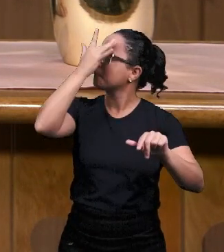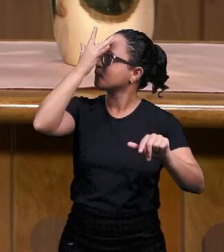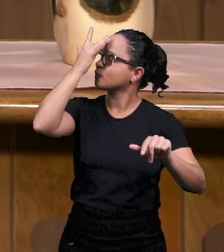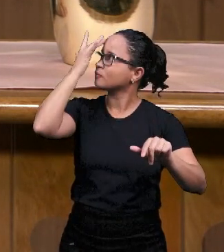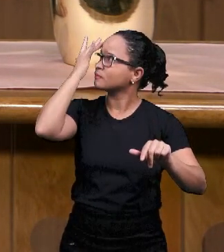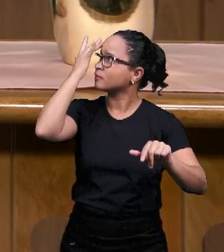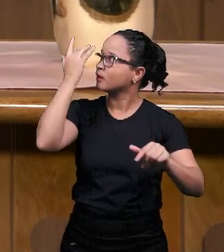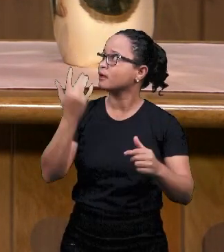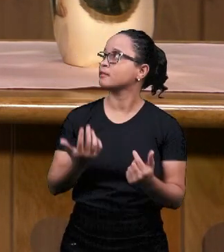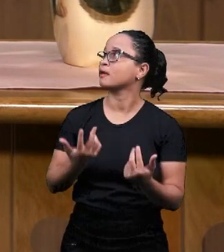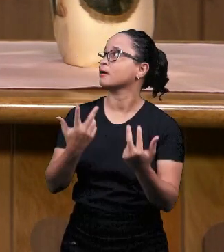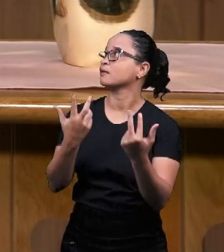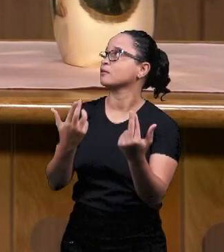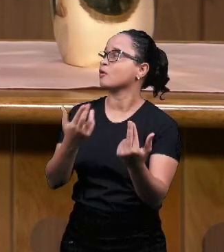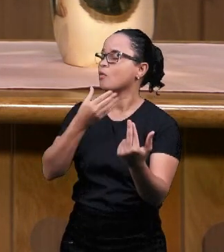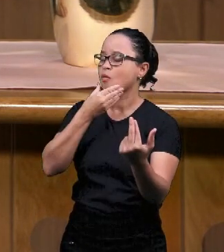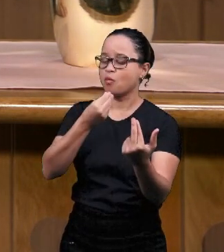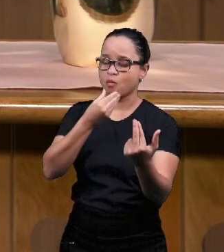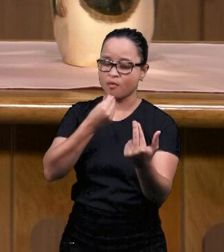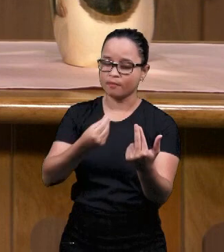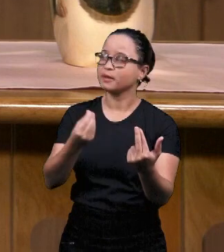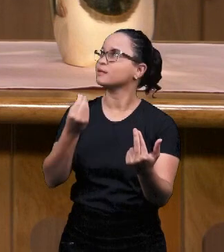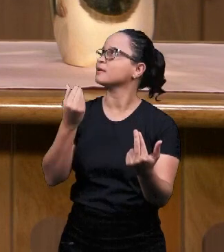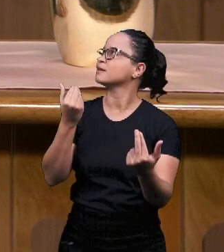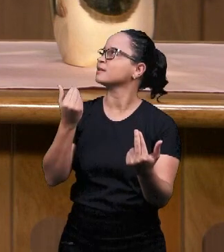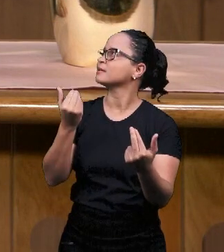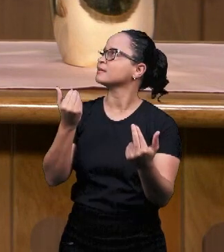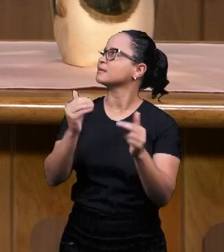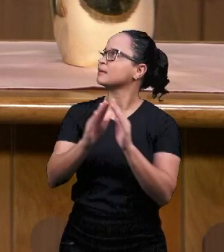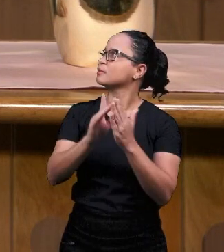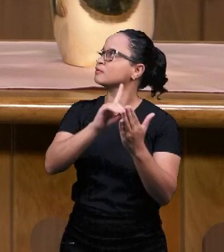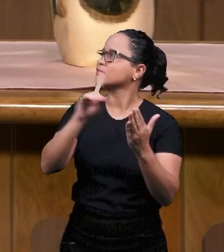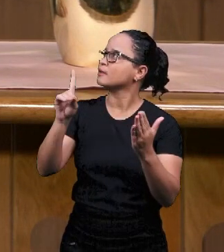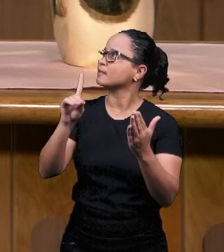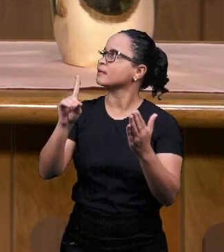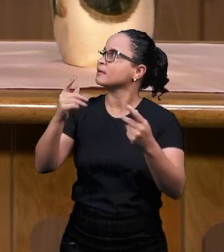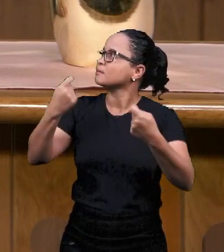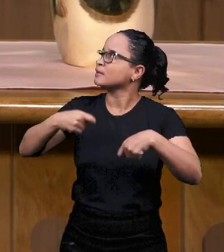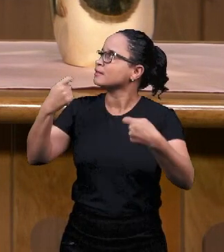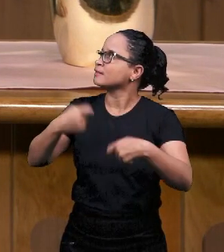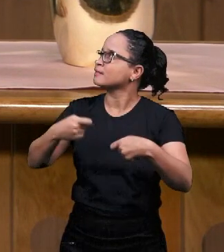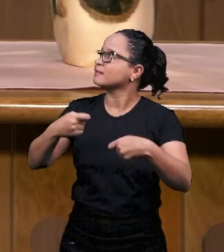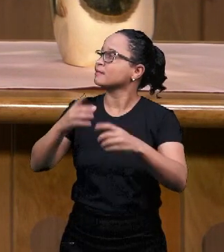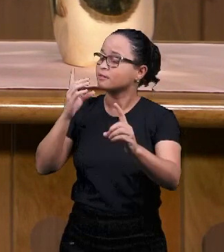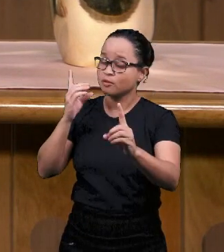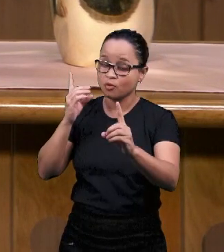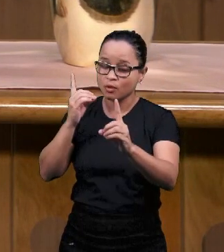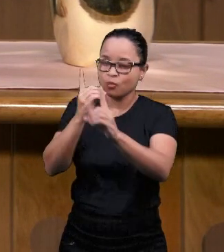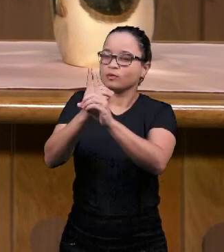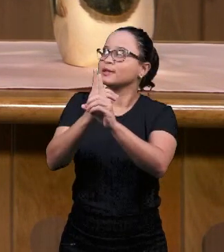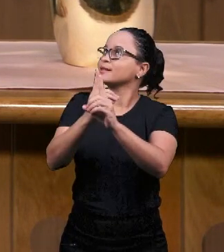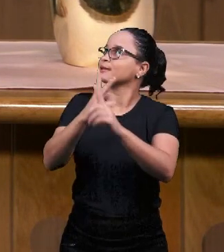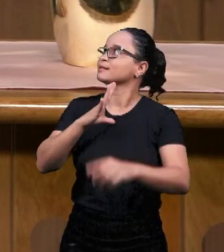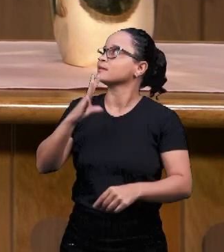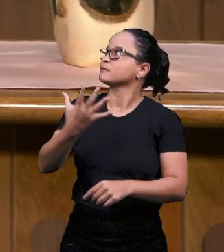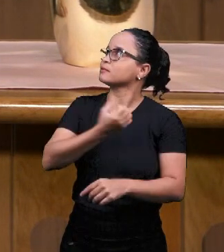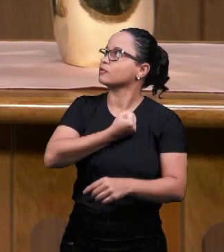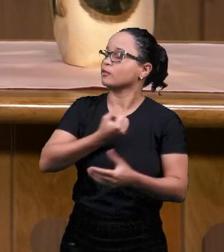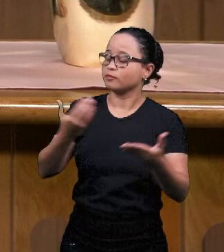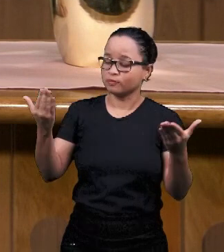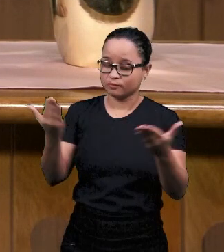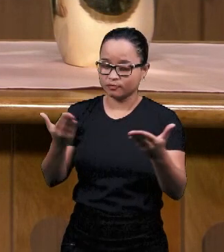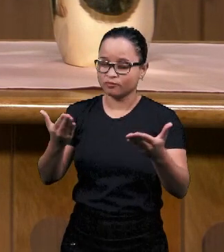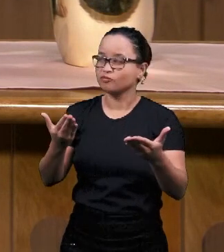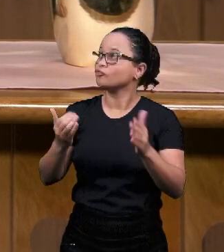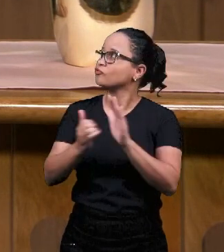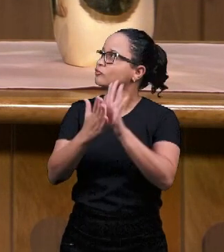человек, который нуждался в том, чтобы обнаружить для себя это сокровище. Мы славим Тебя за эту